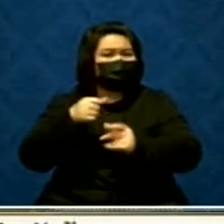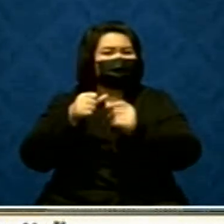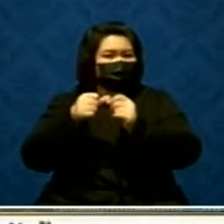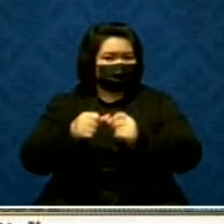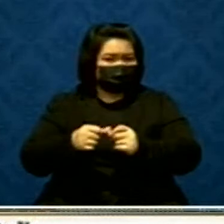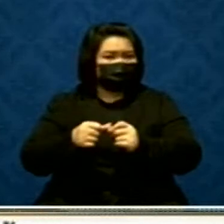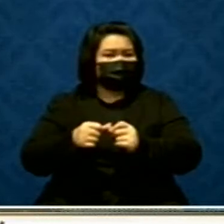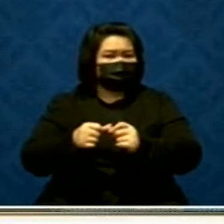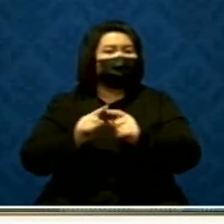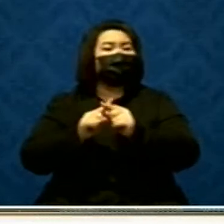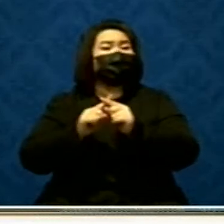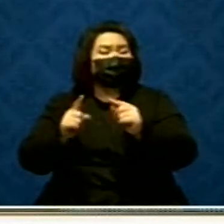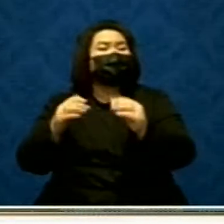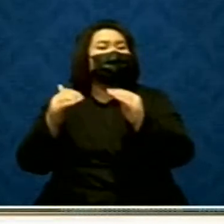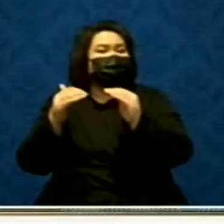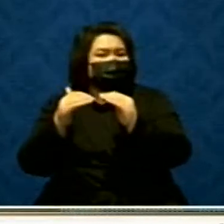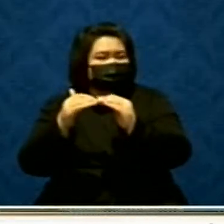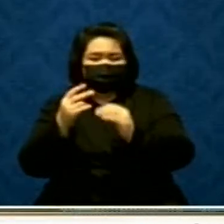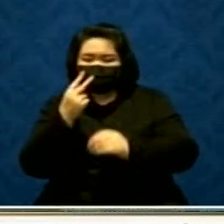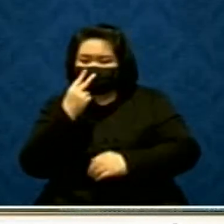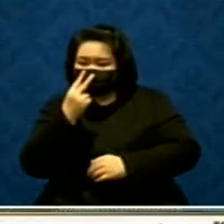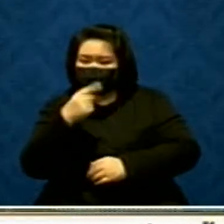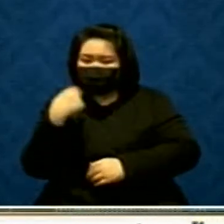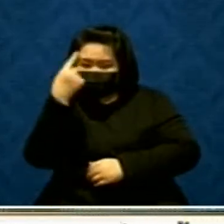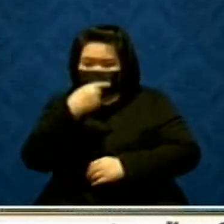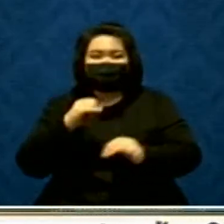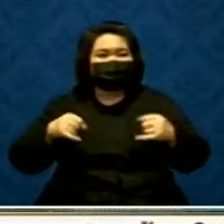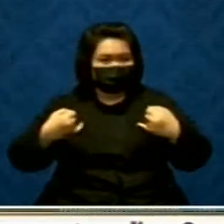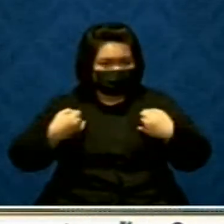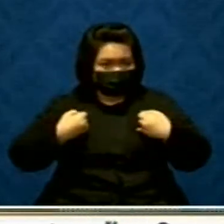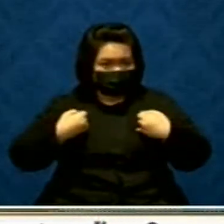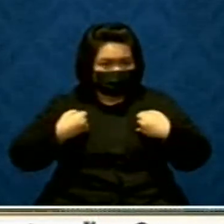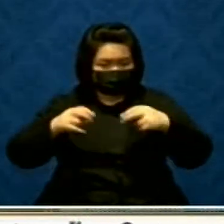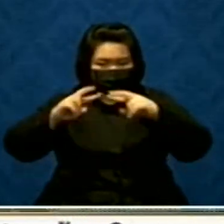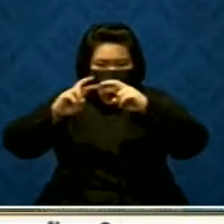วนการพิสูจน์สิทธิ์นะครับแล้วดำเนินการตามขั้นตอนของกฎหมาย